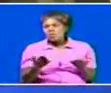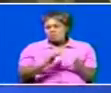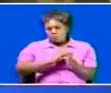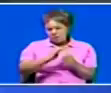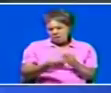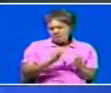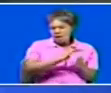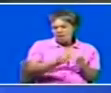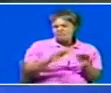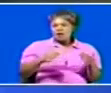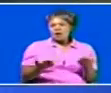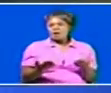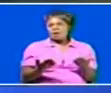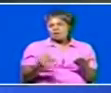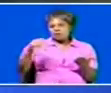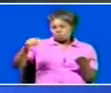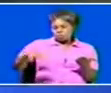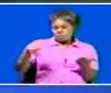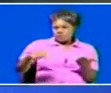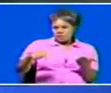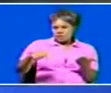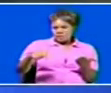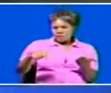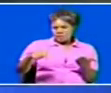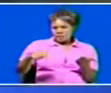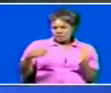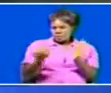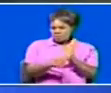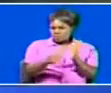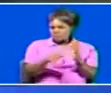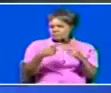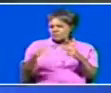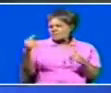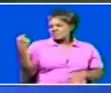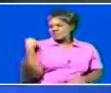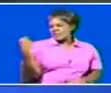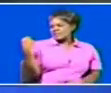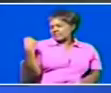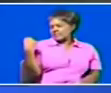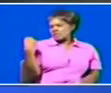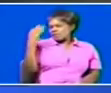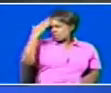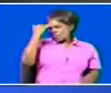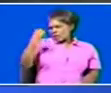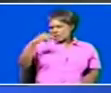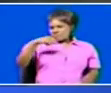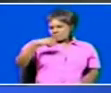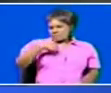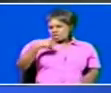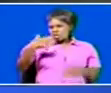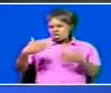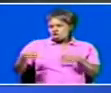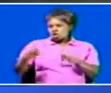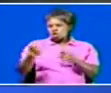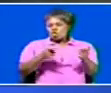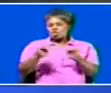and the like. Sababu ya leo kwanza ni shida ile nilianza tangu jana juzi. Sababu niliweza kupoteza ile control